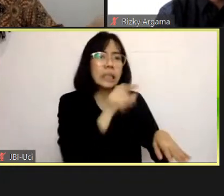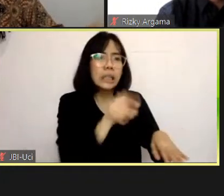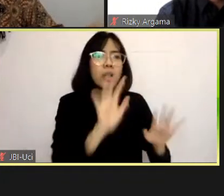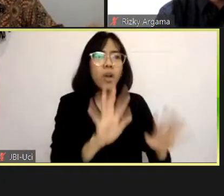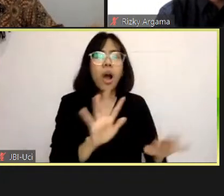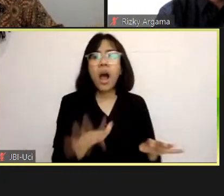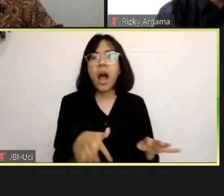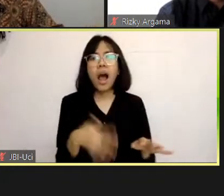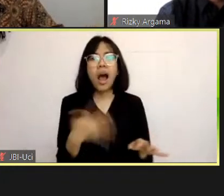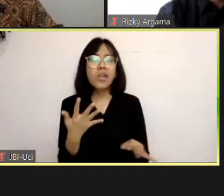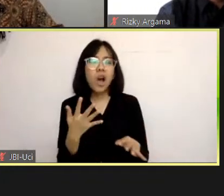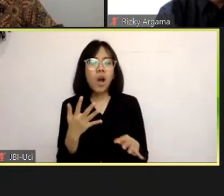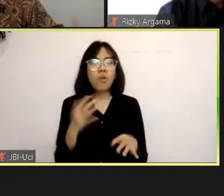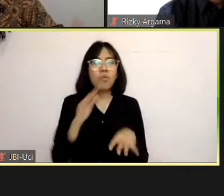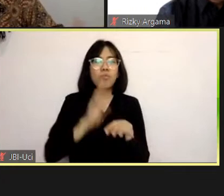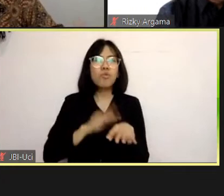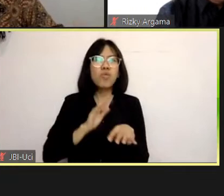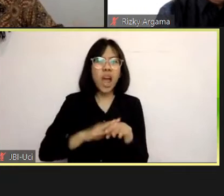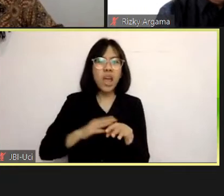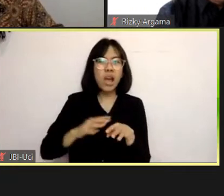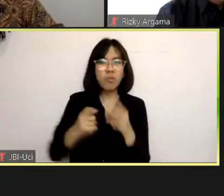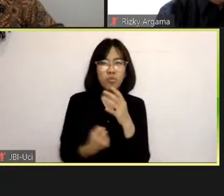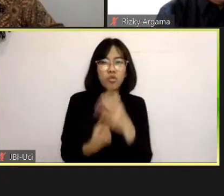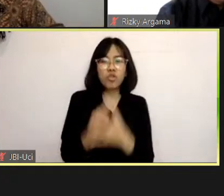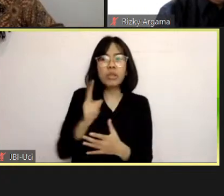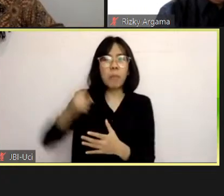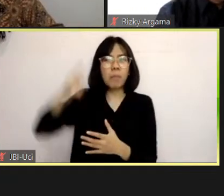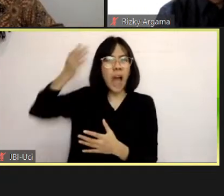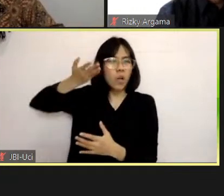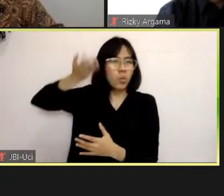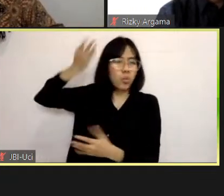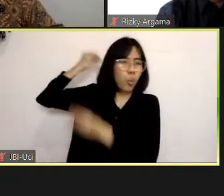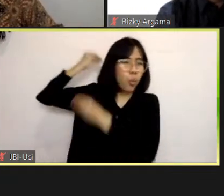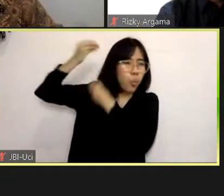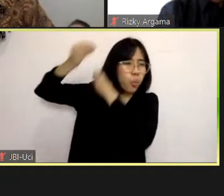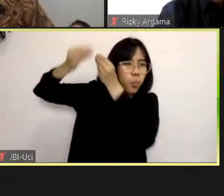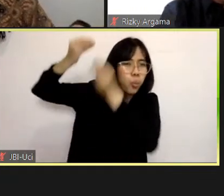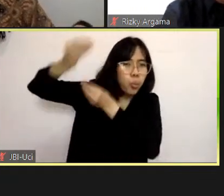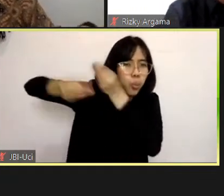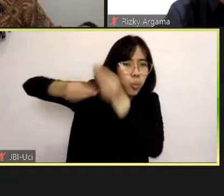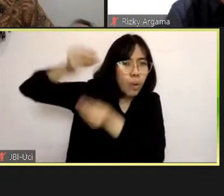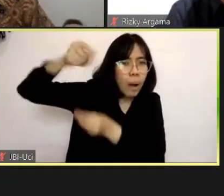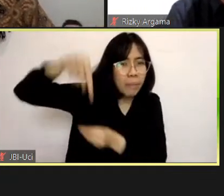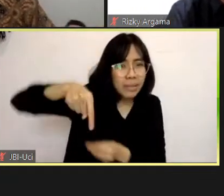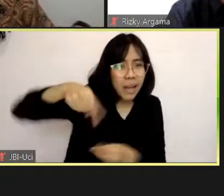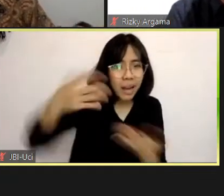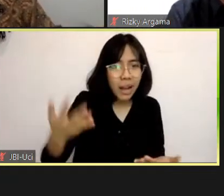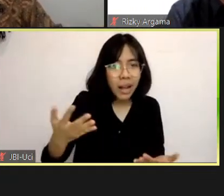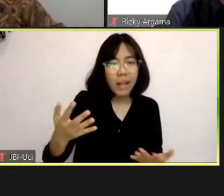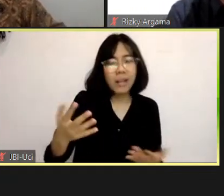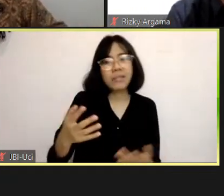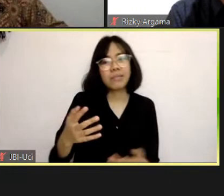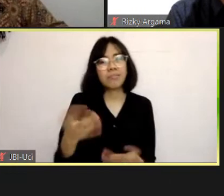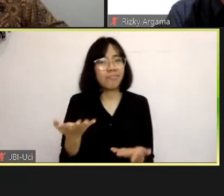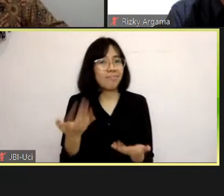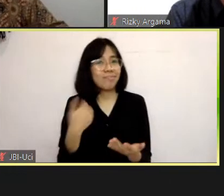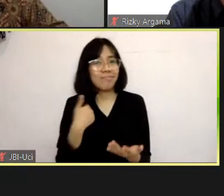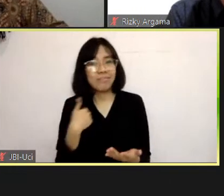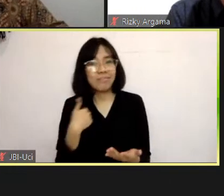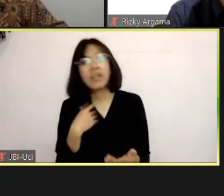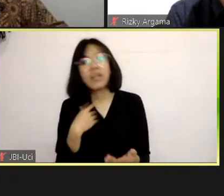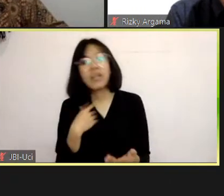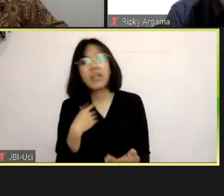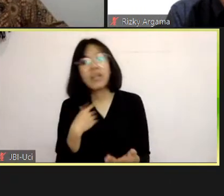ini sebetulnya tidak ada satu nilai budaya atau